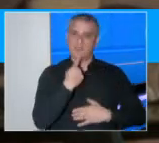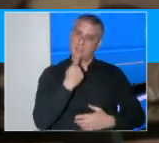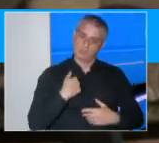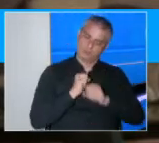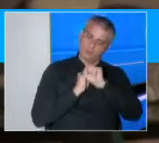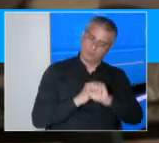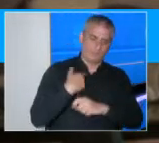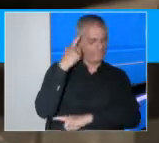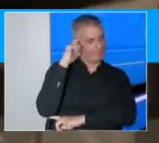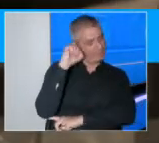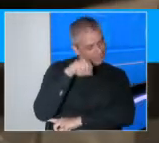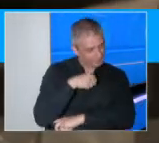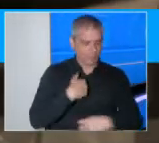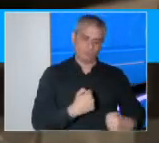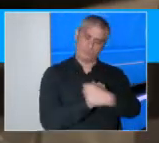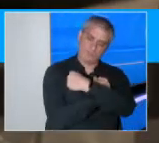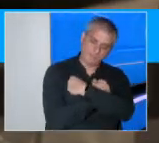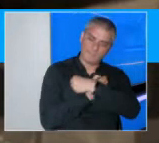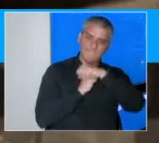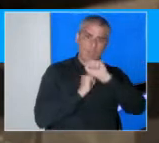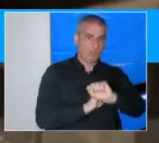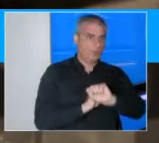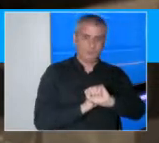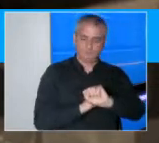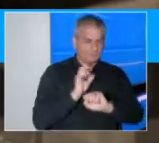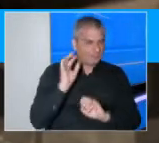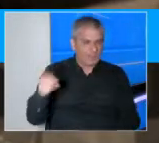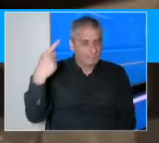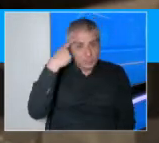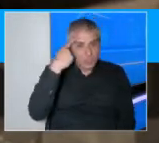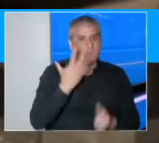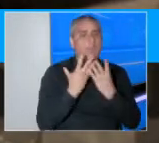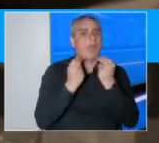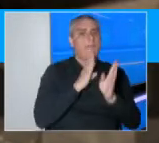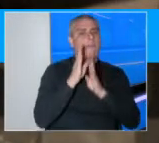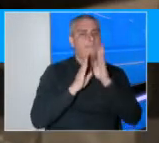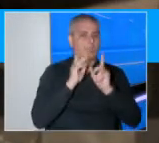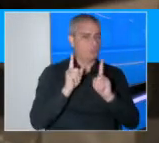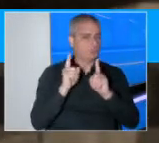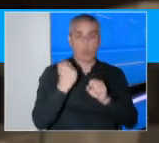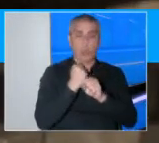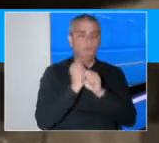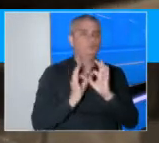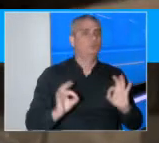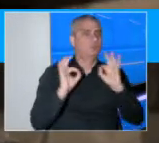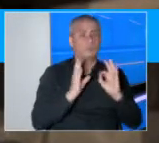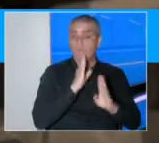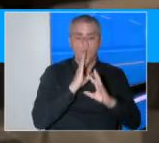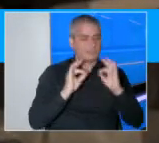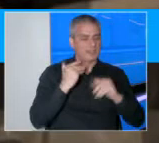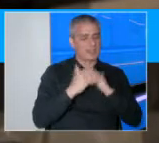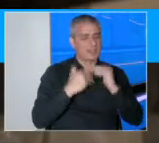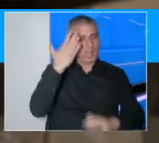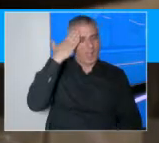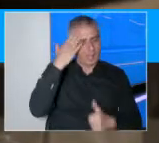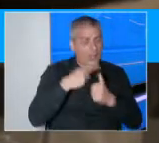שאיתנו ומרכינים את הראש ומחבקים ותומכים. בפועל הם יודעים על הרבה בעיות ולא עושים שום דבר. הבעיות מתחילות בתהליך